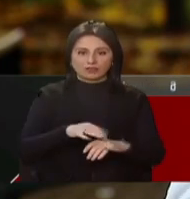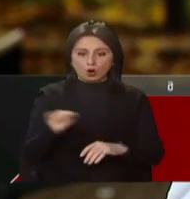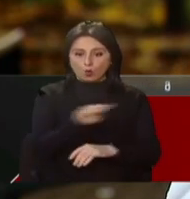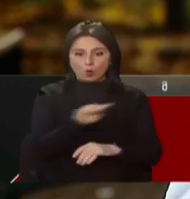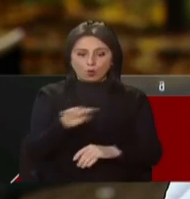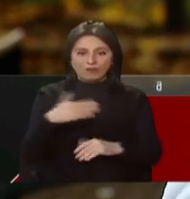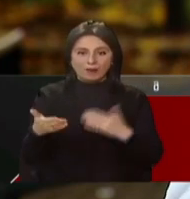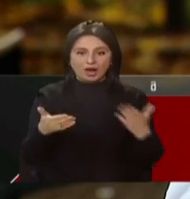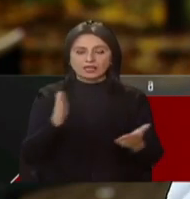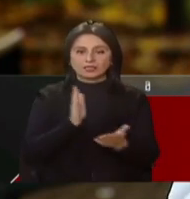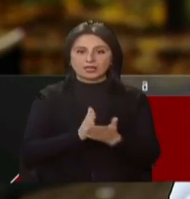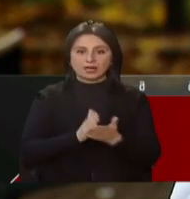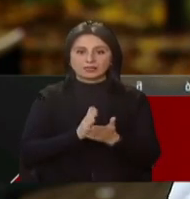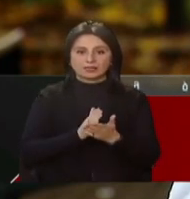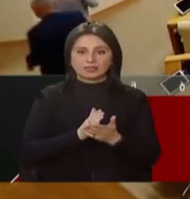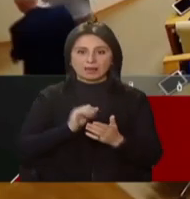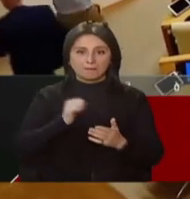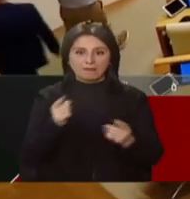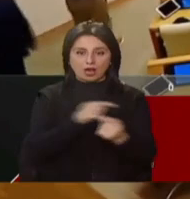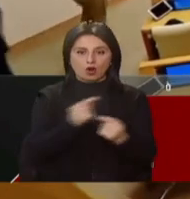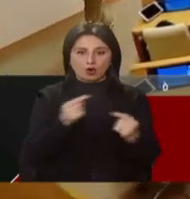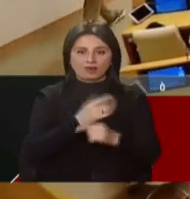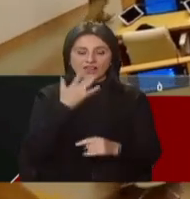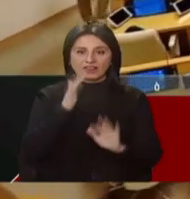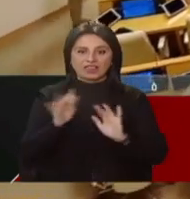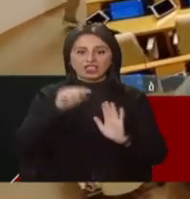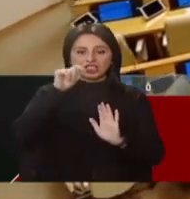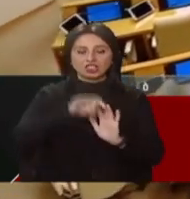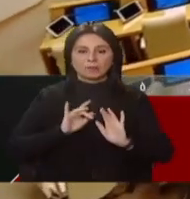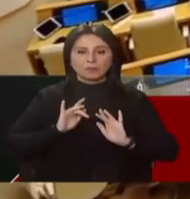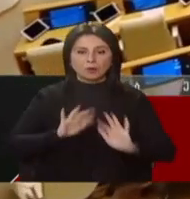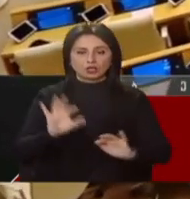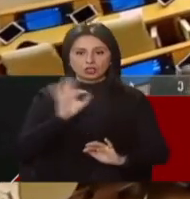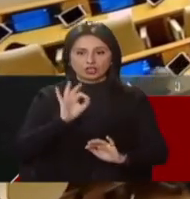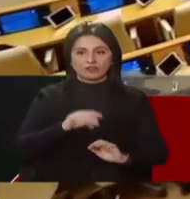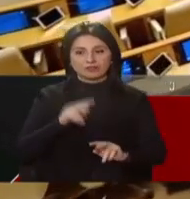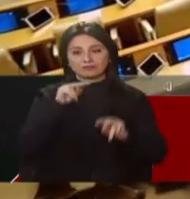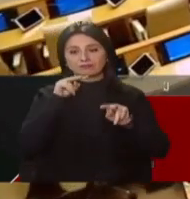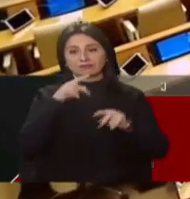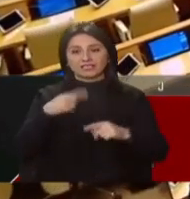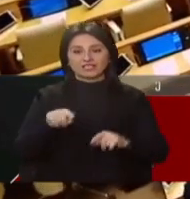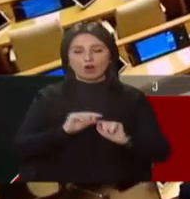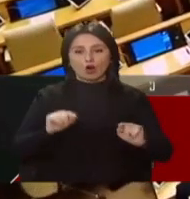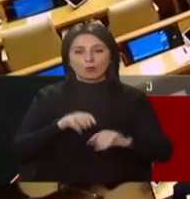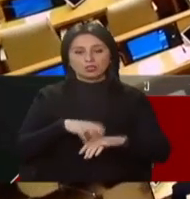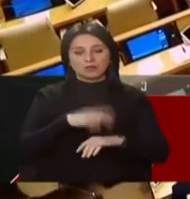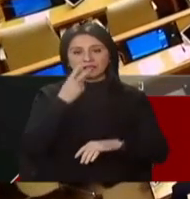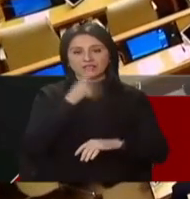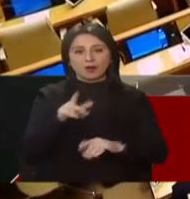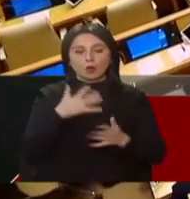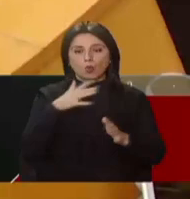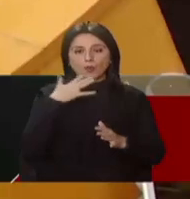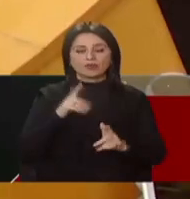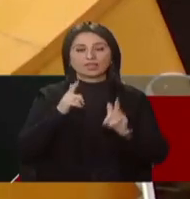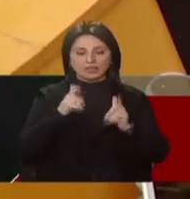urive, care saris, megobrebi. Naționalul მოძრაობის შიგნით მიმდინარე პროცესებს გარედან აკვირდებიან სხვა ოპოზიციონერები. Მათი